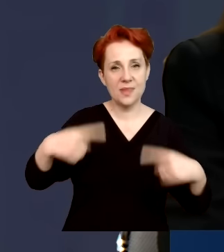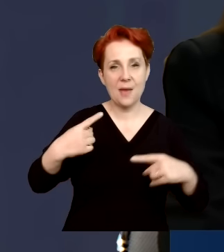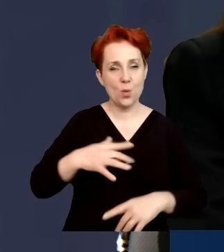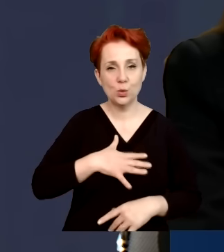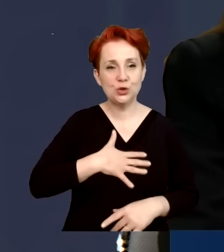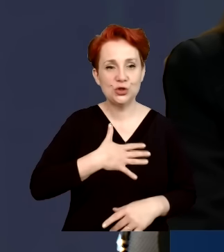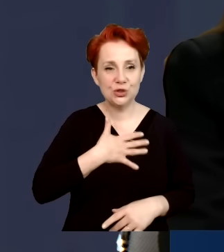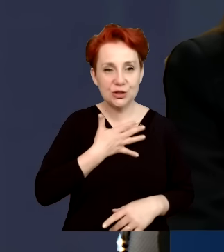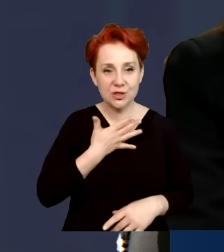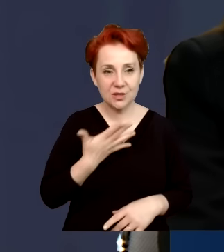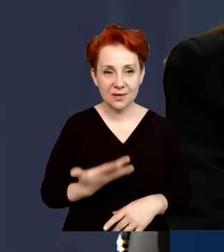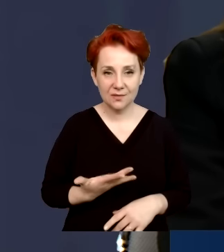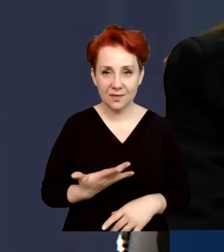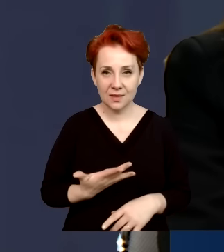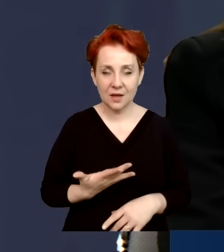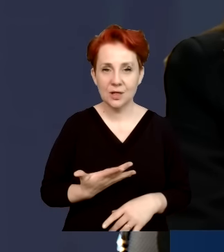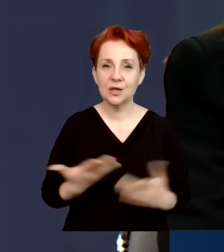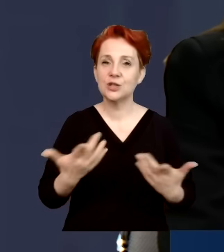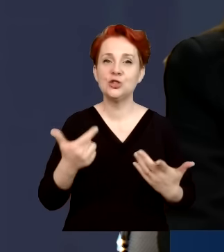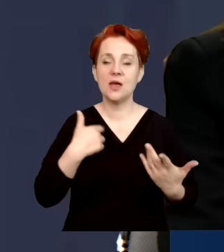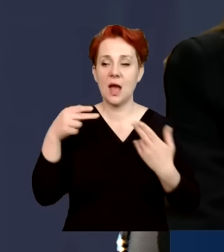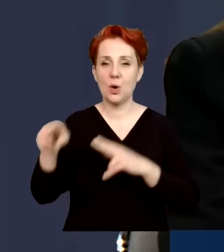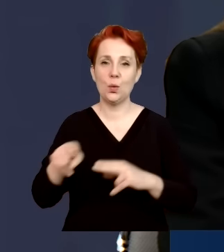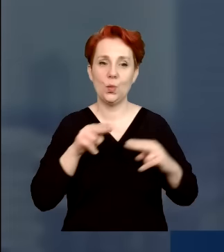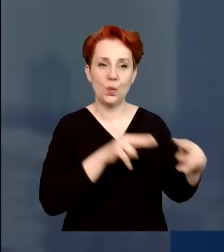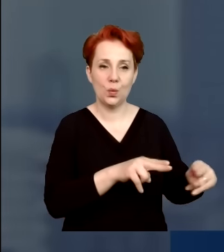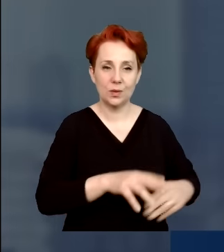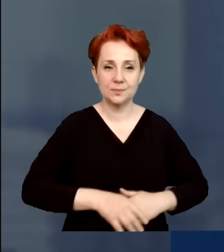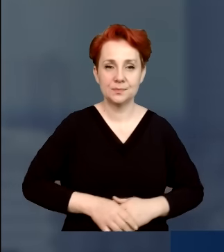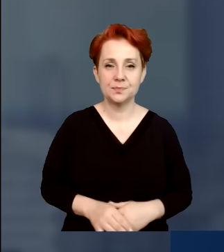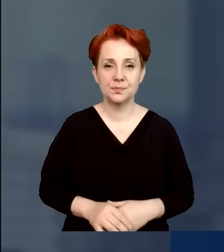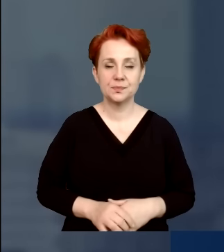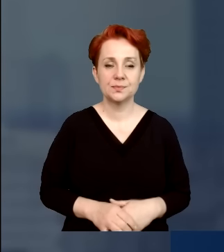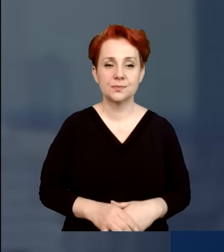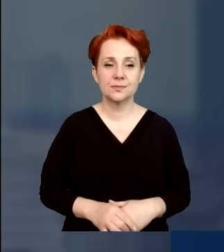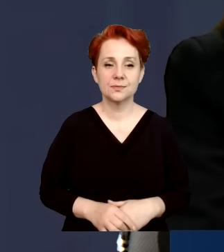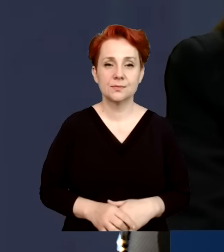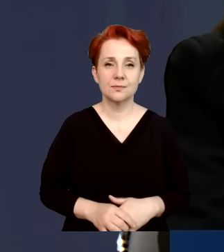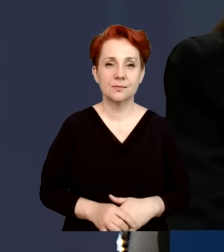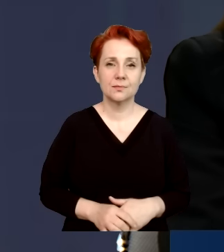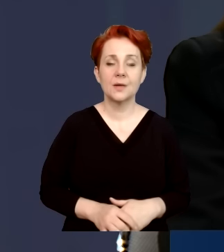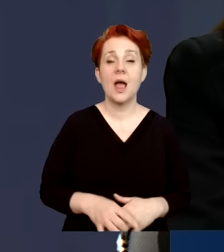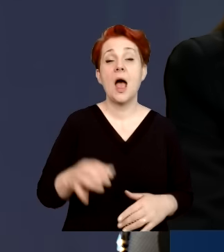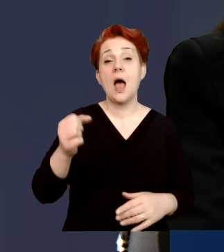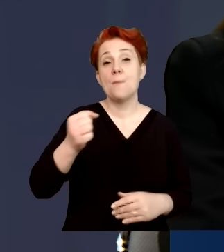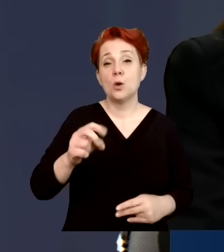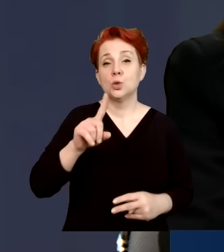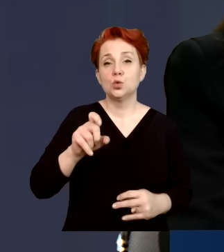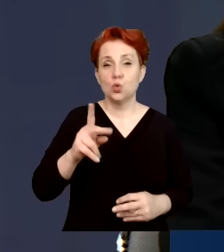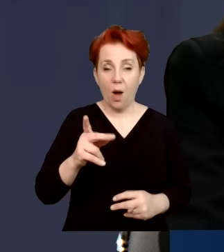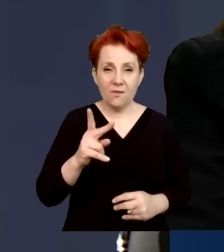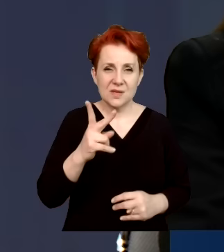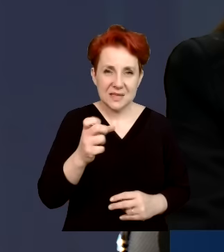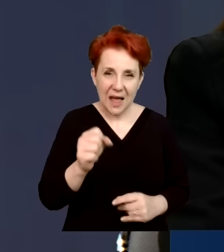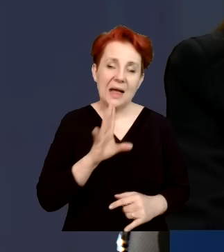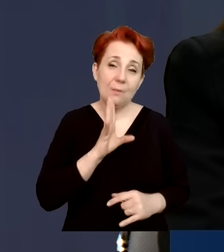czy jestem po której jestem stronie, no chyba poseł Żukowska się chyba zdziwiła, dlatego bo liczyła na to, że jesteśmy,